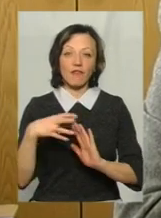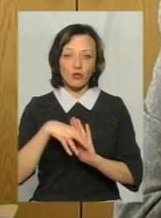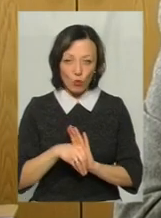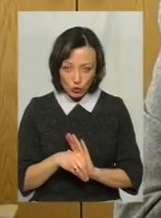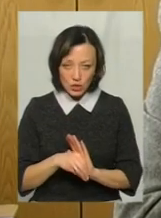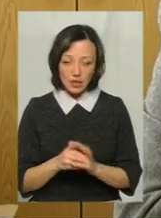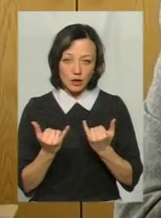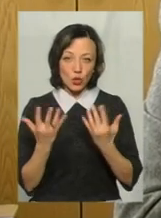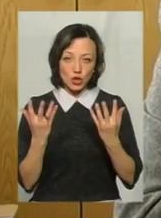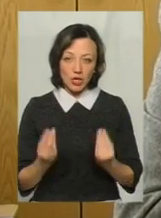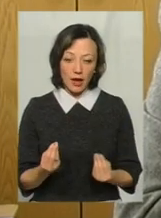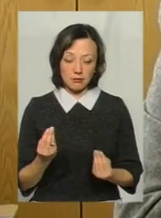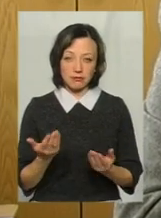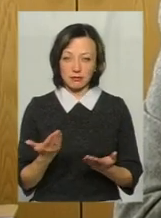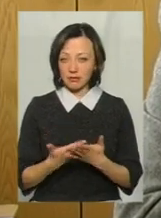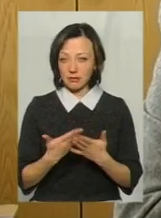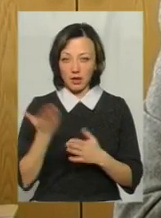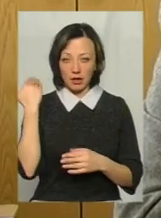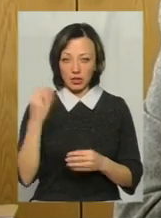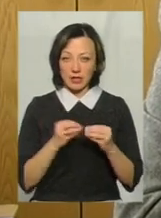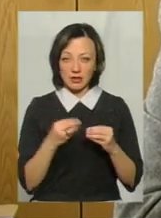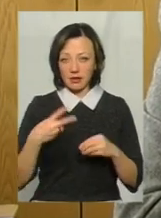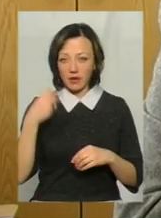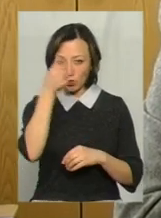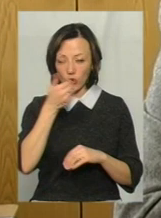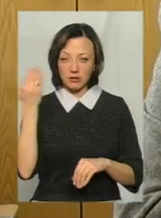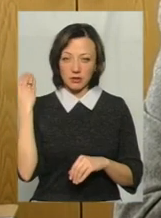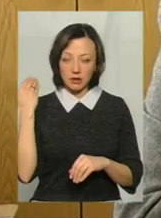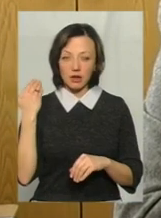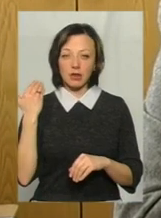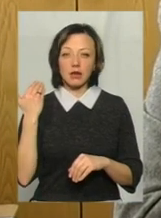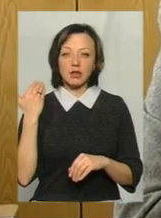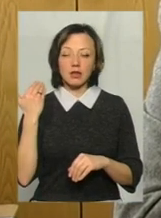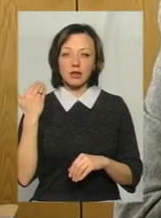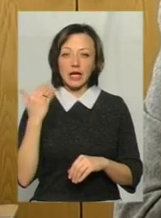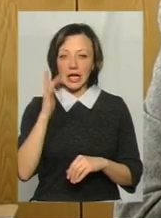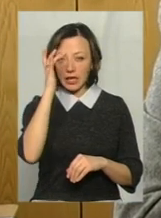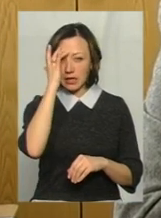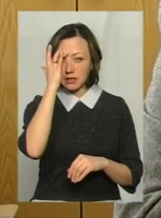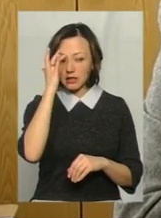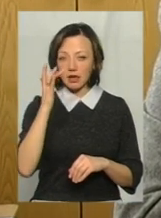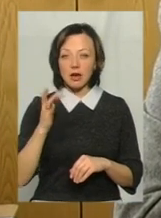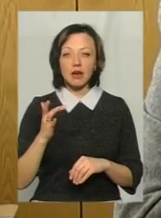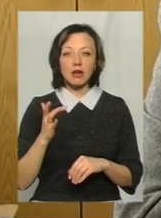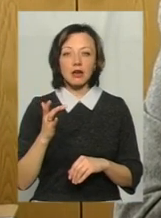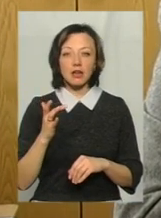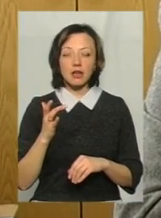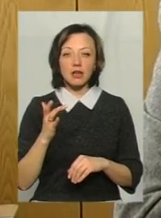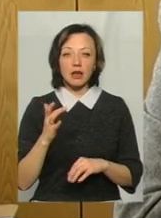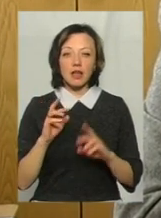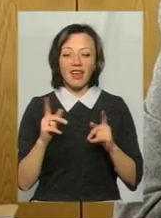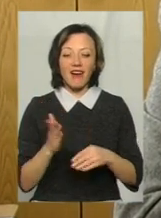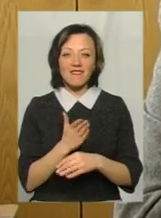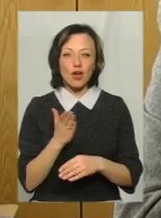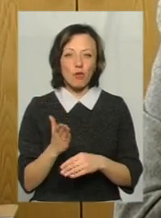На сьогоднішній день, якщо раніше, років 10-20 тому назад, Індія як